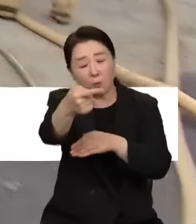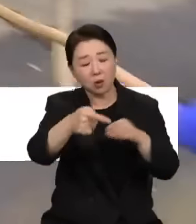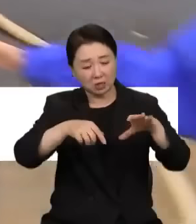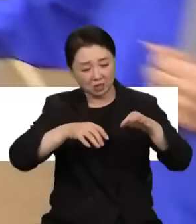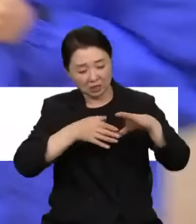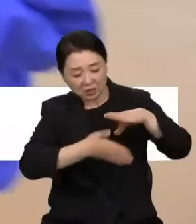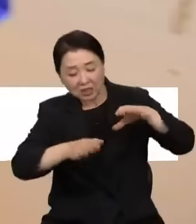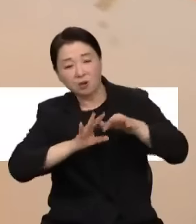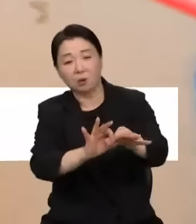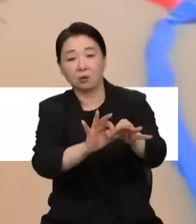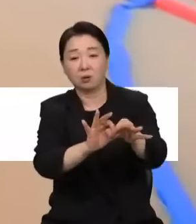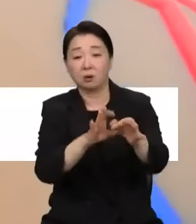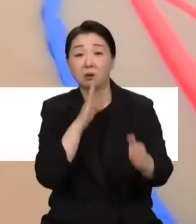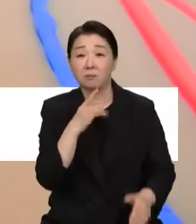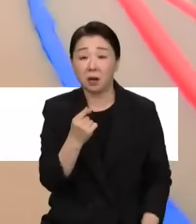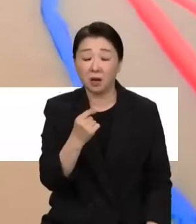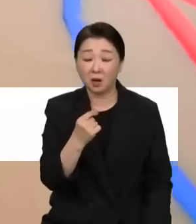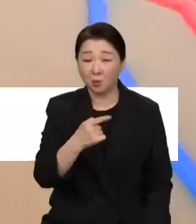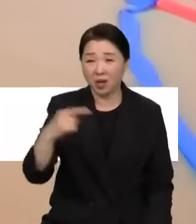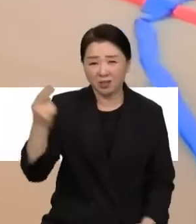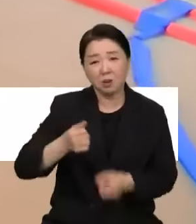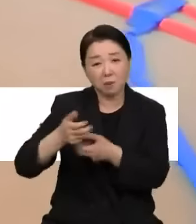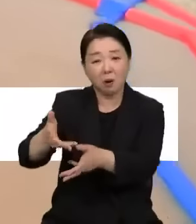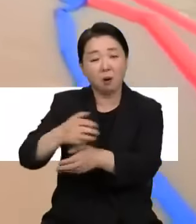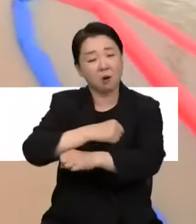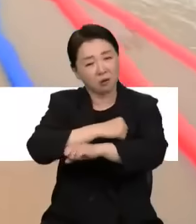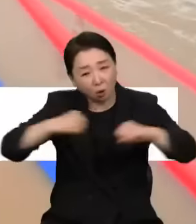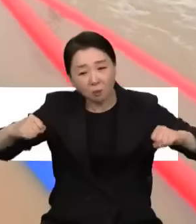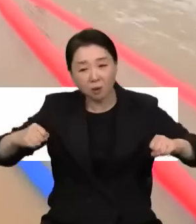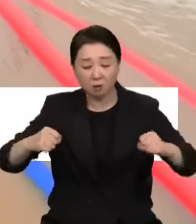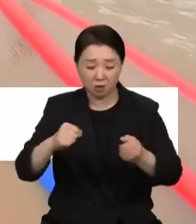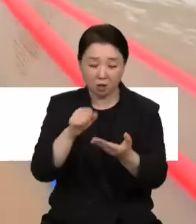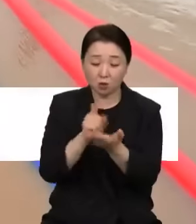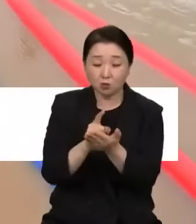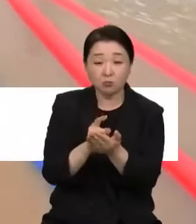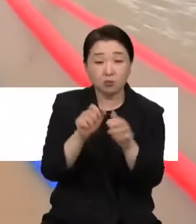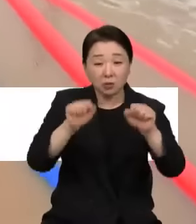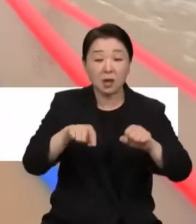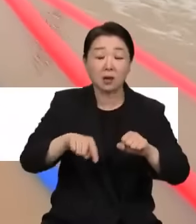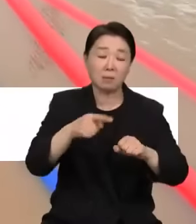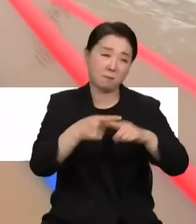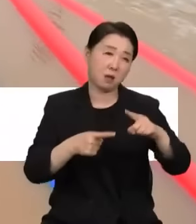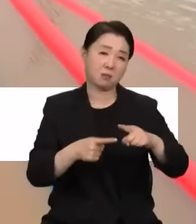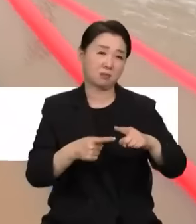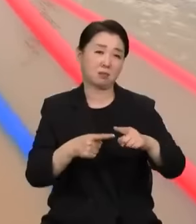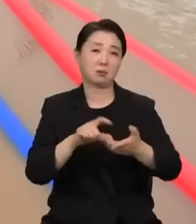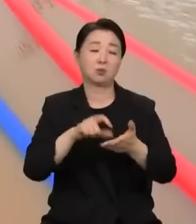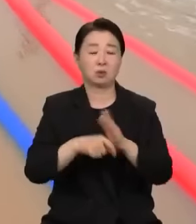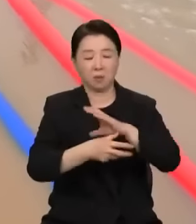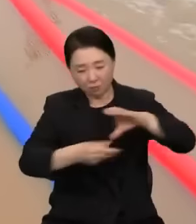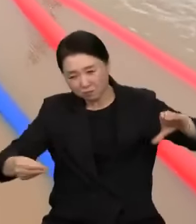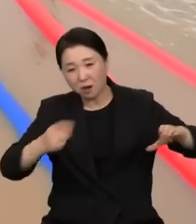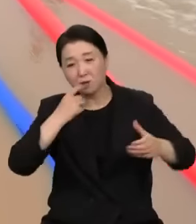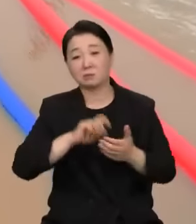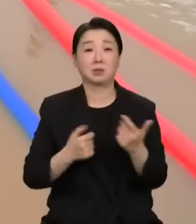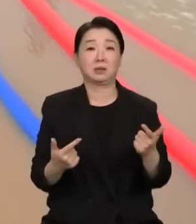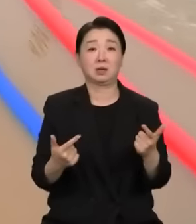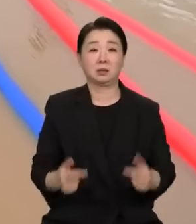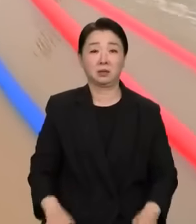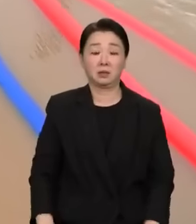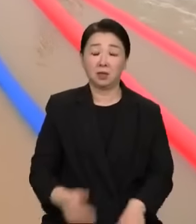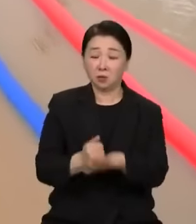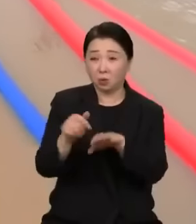연결이 돼 있습니다. 이게 1,000평 가까이 된다고 합니다. 축구장으로 따지면 절반 가까이 되는 면적이어서 쉽지가 않습니다. 그렇다 보니까